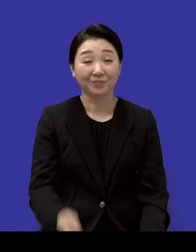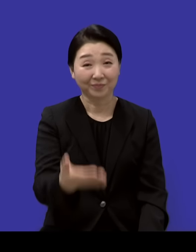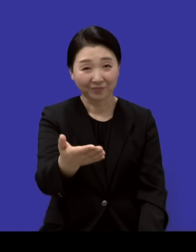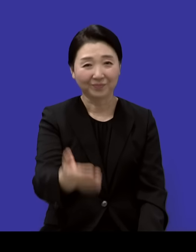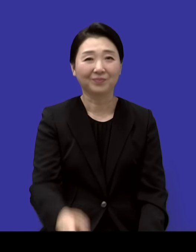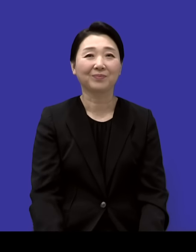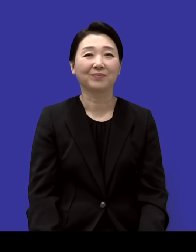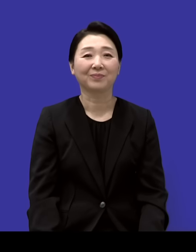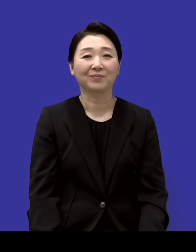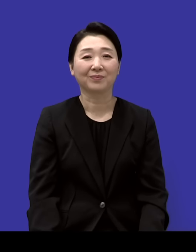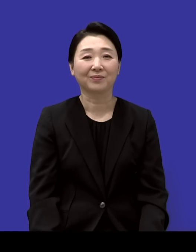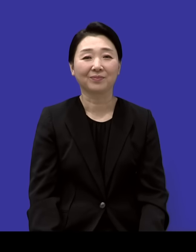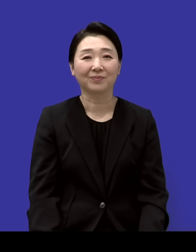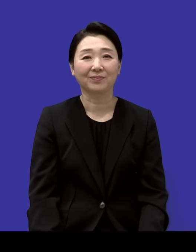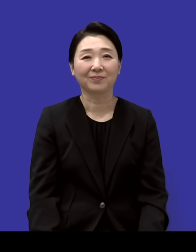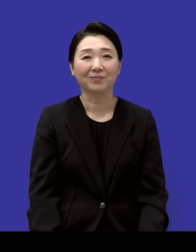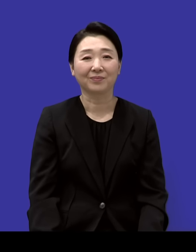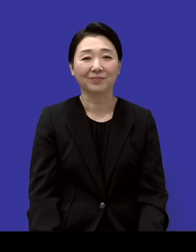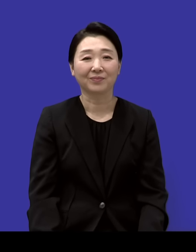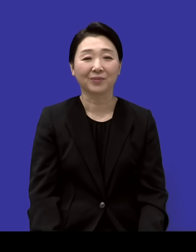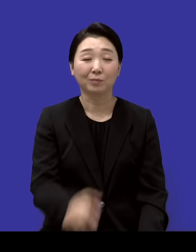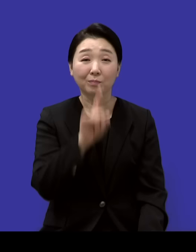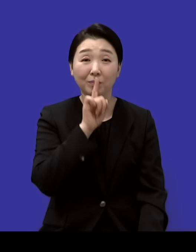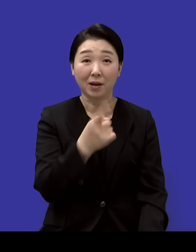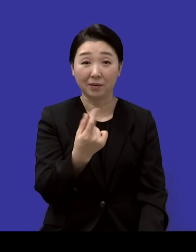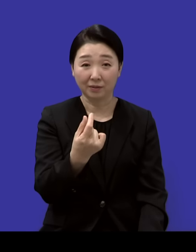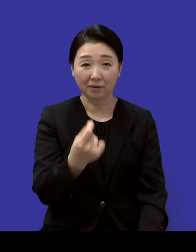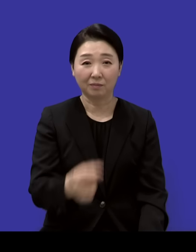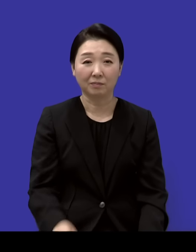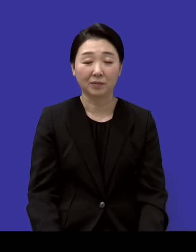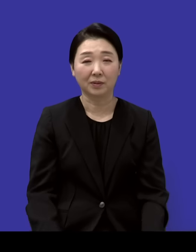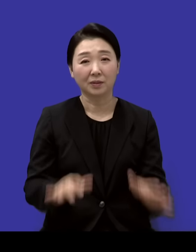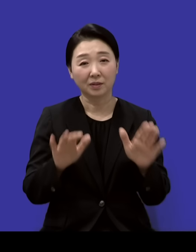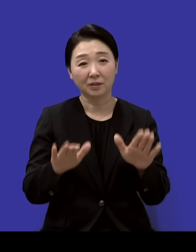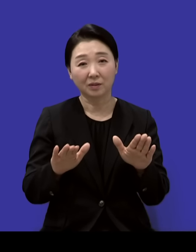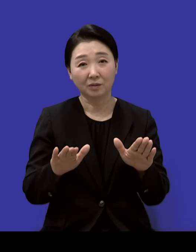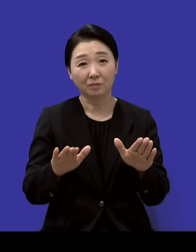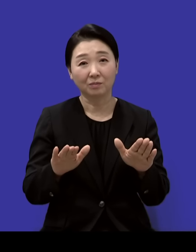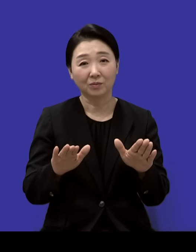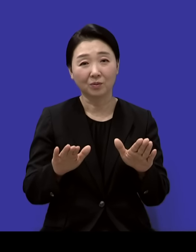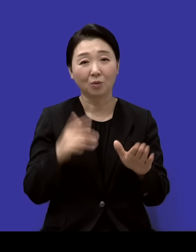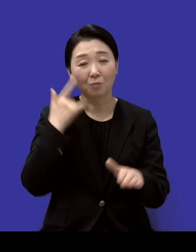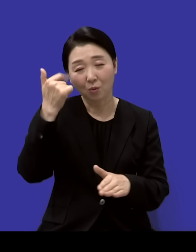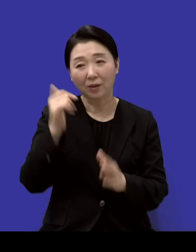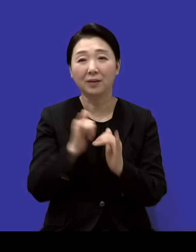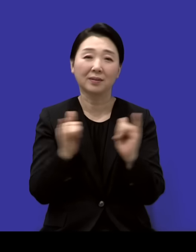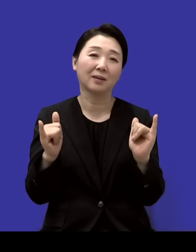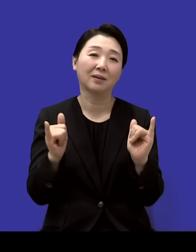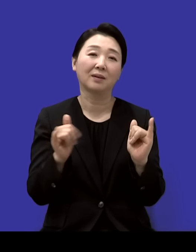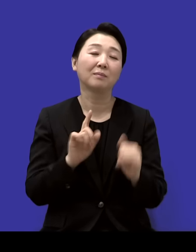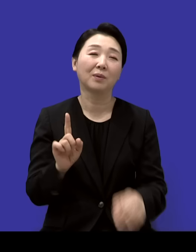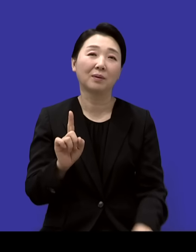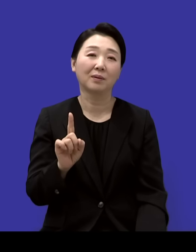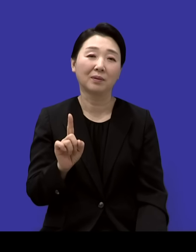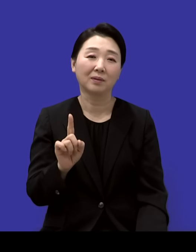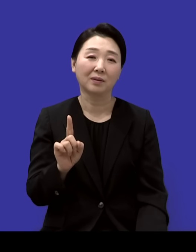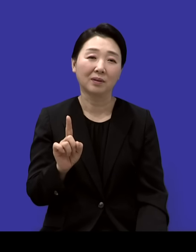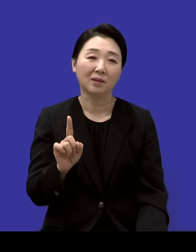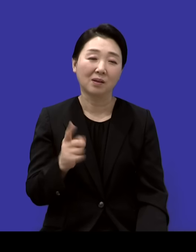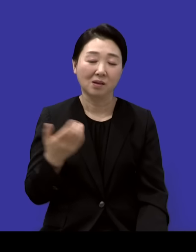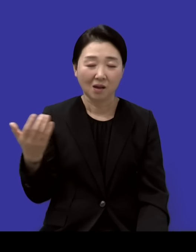목사님? 진짜로 아까 우리 말씀하신 것처럼 지금도 얼마나 많은 특히 목회자분들이 그래요. 이